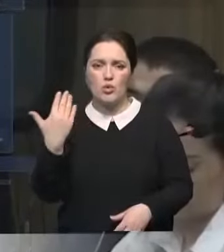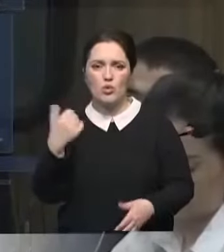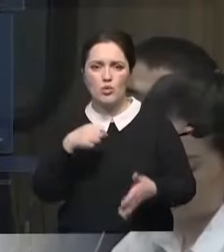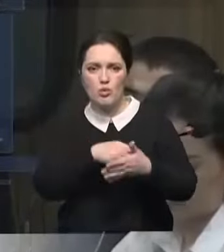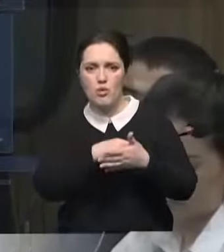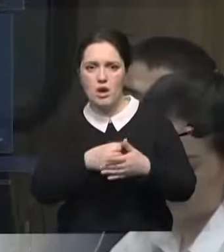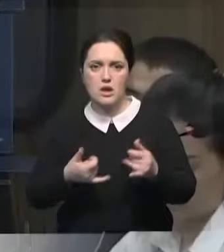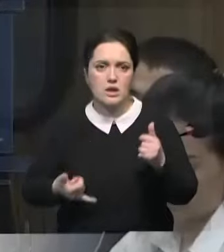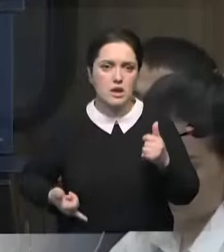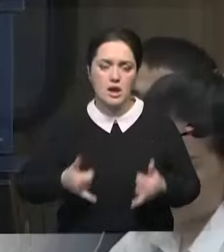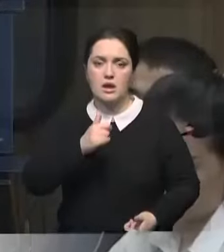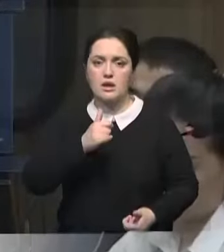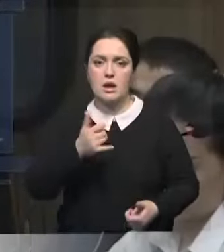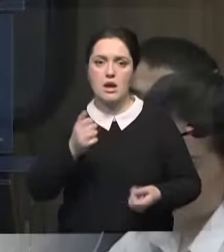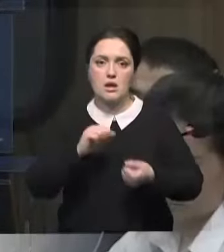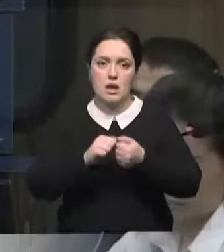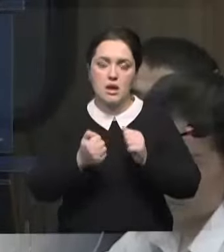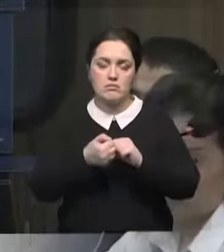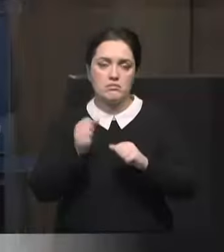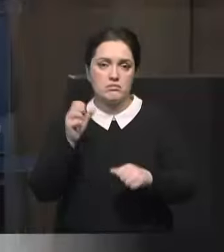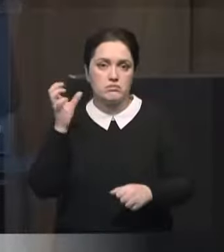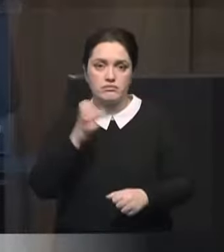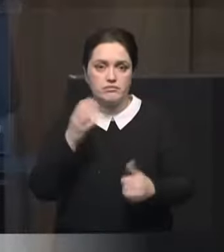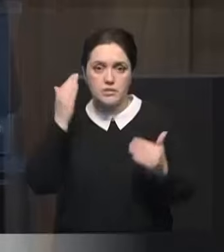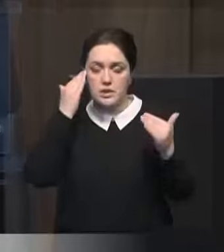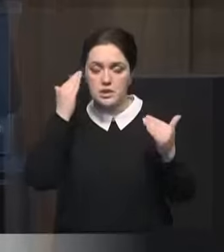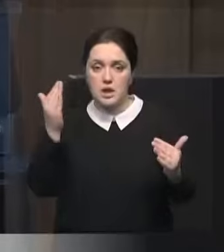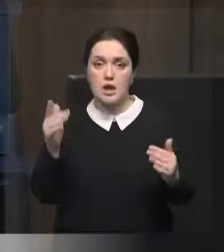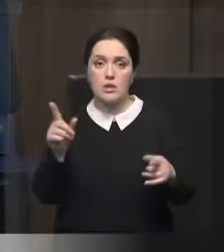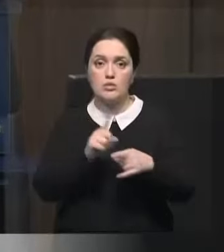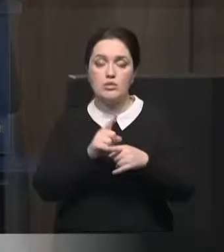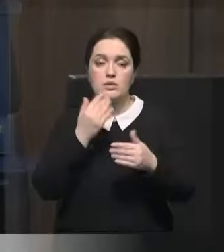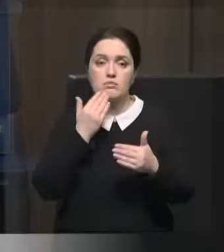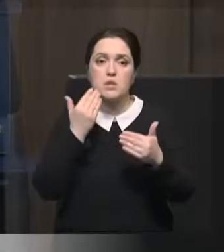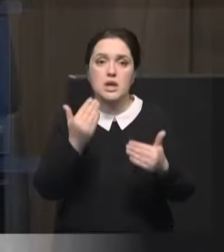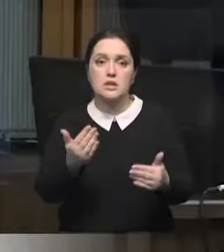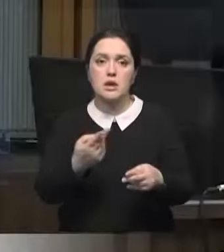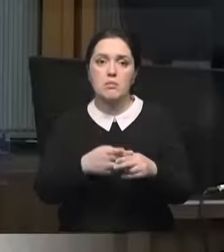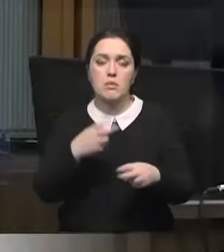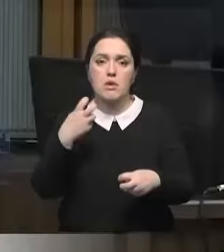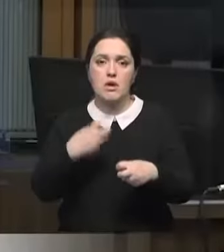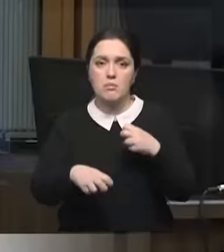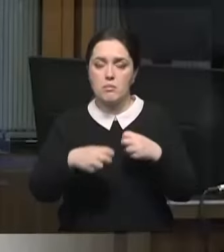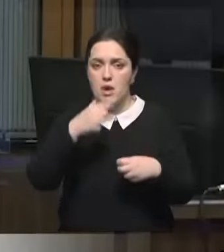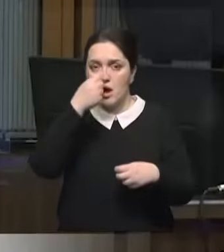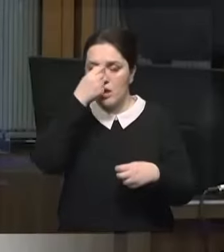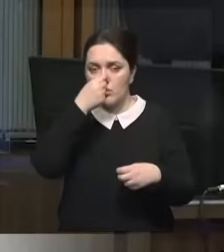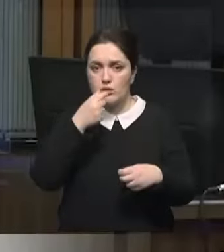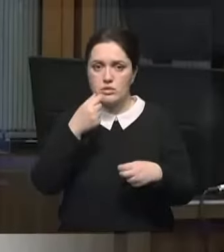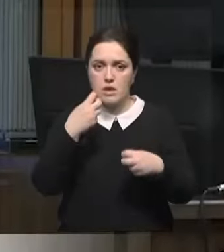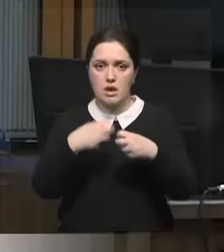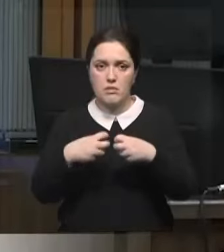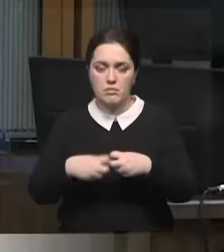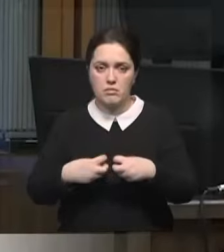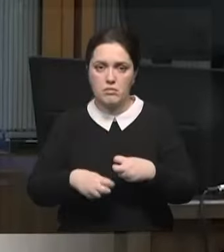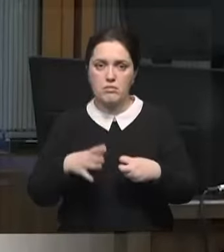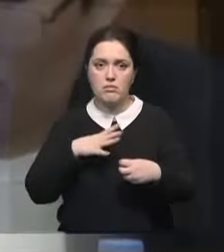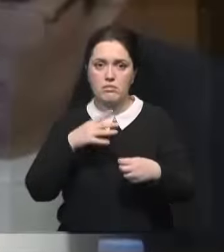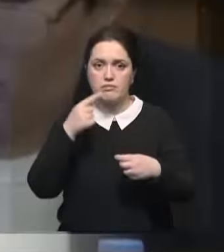нога, камень, все туда входит. Судья также спросила о версии перелома носа, костные обломки которого оказались в